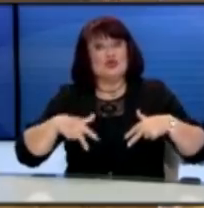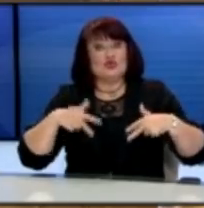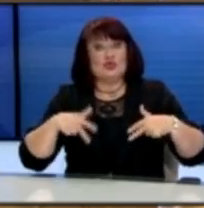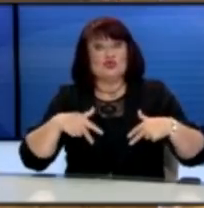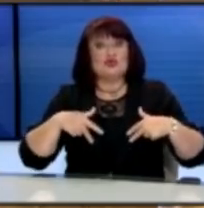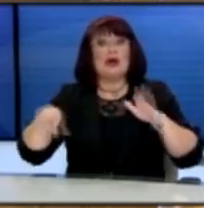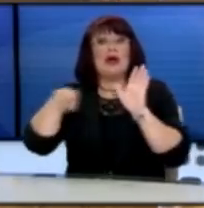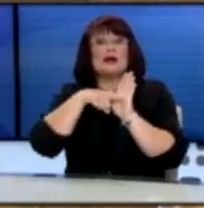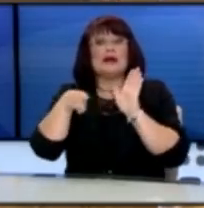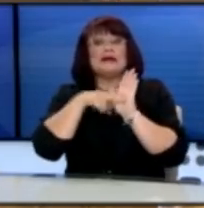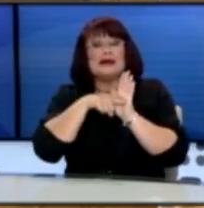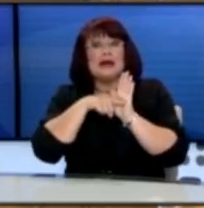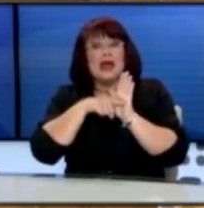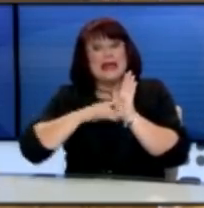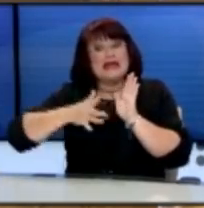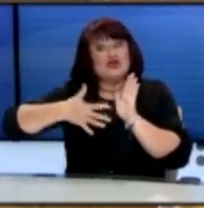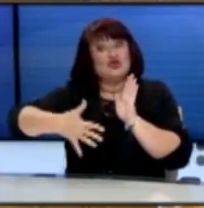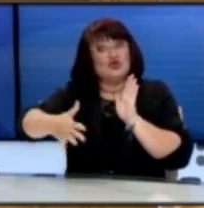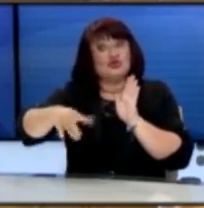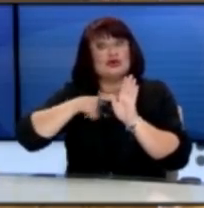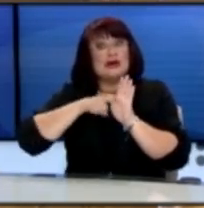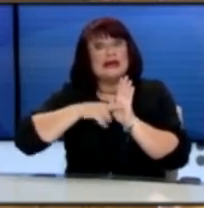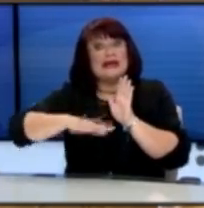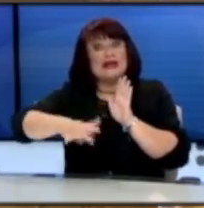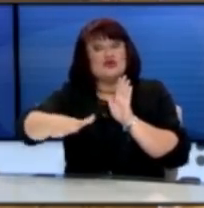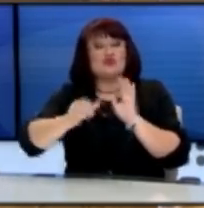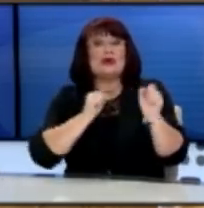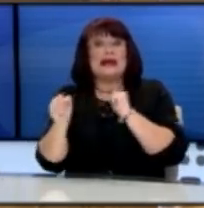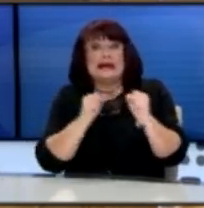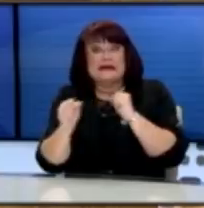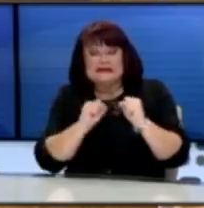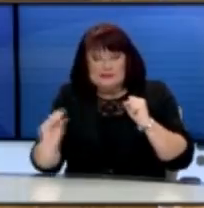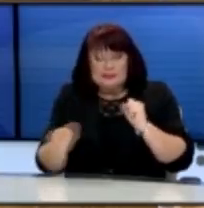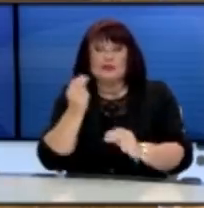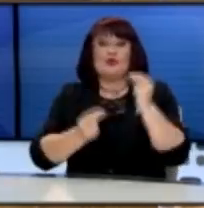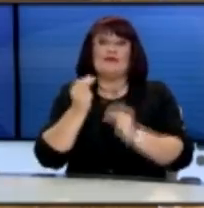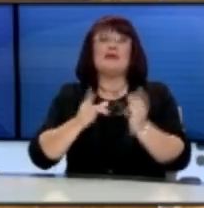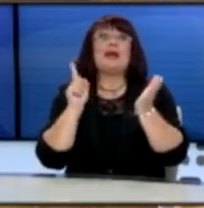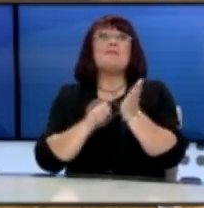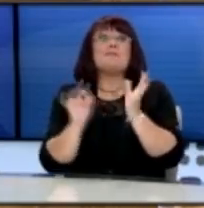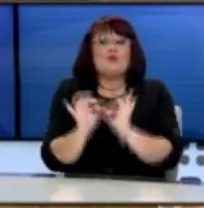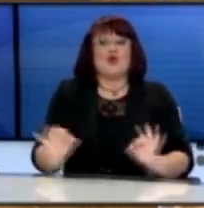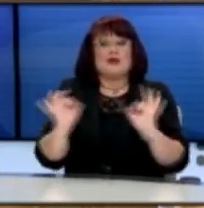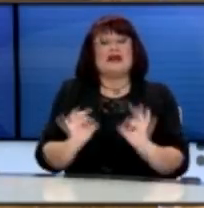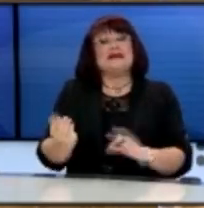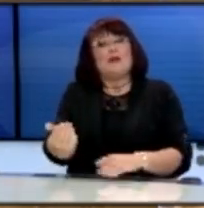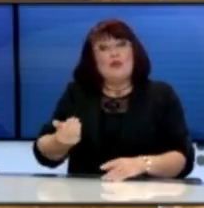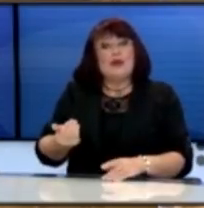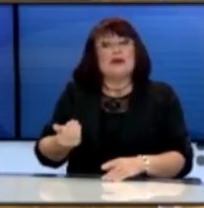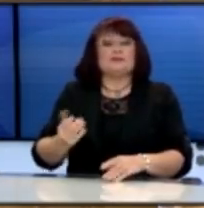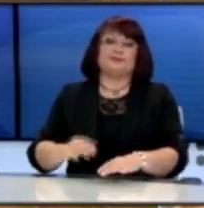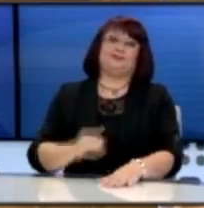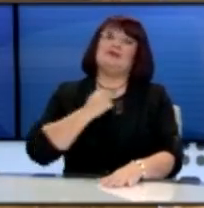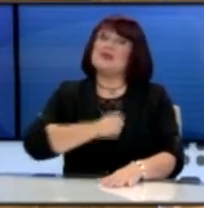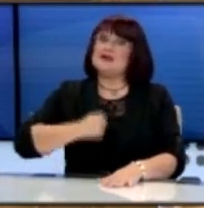τα αρνητικά σενάρια, για τέτοιες κρίσεις και προβλήματα πρέπει να προετοιμάζεται.